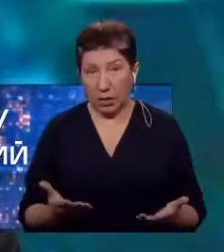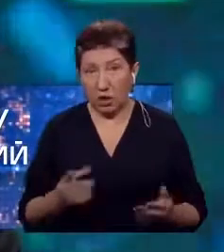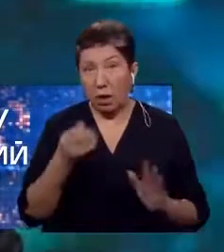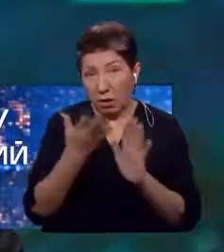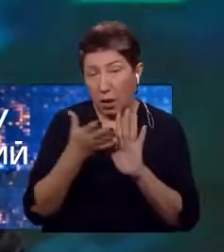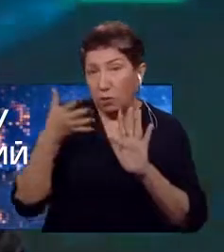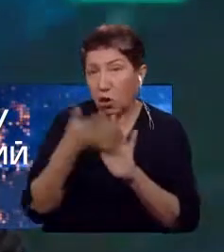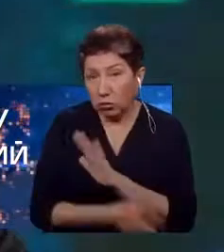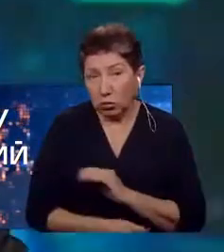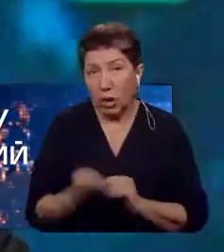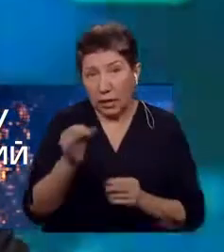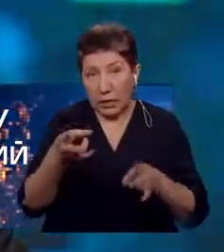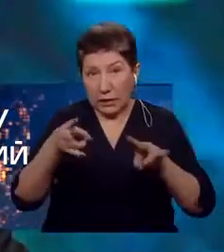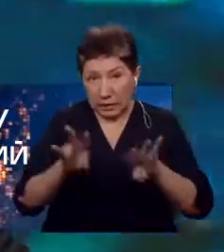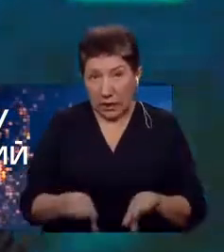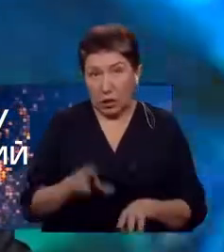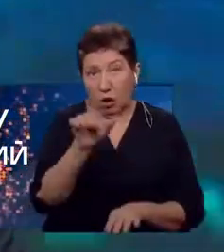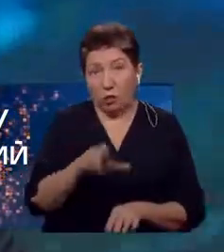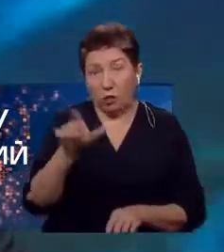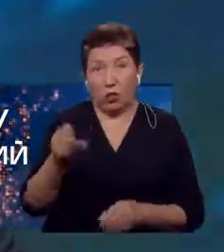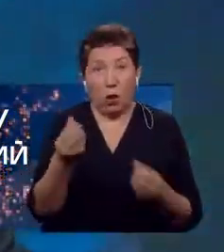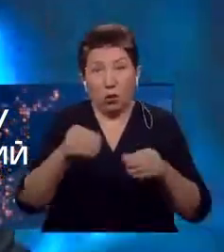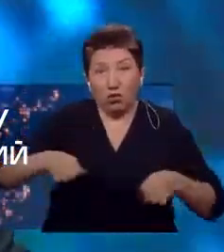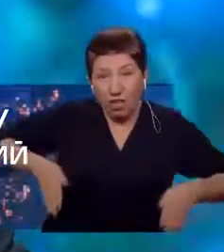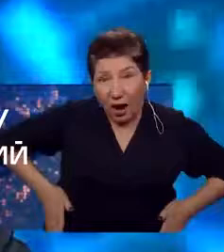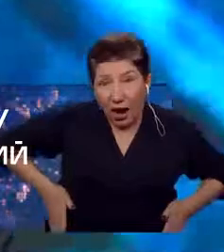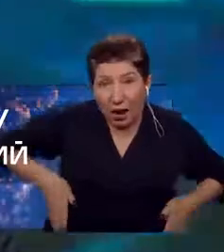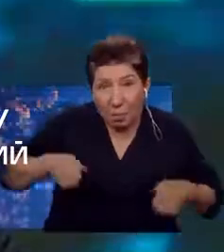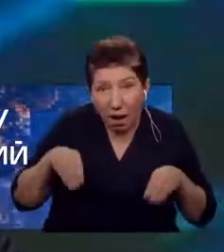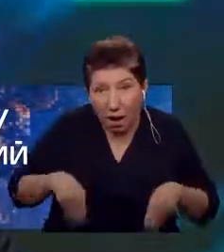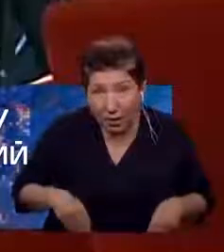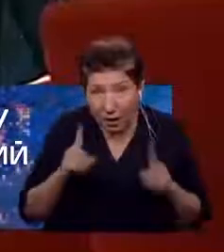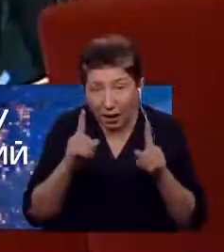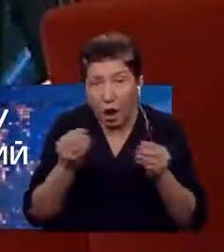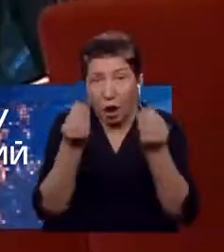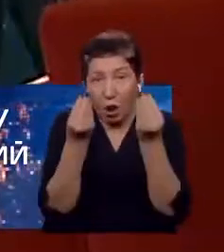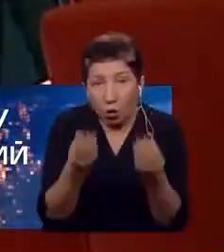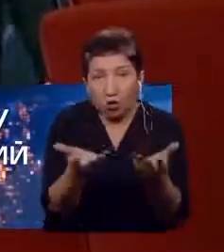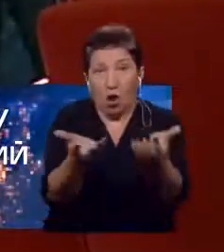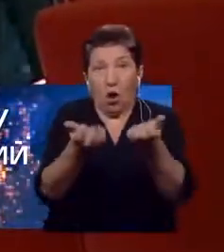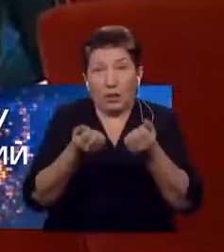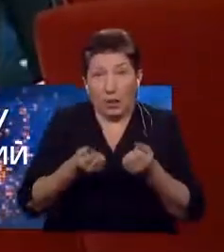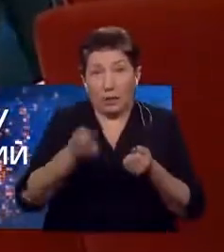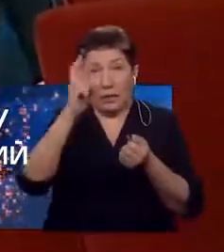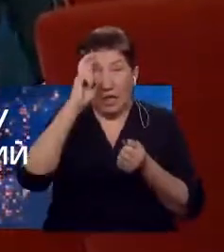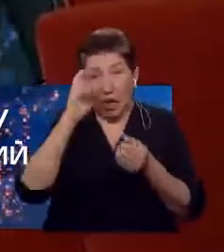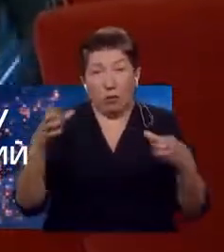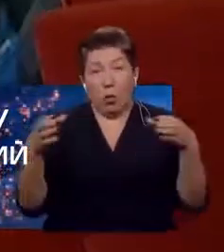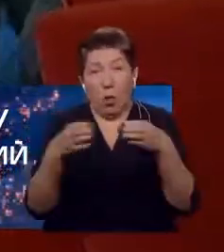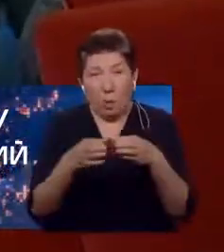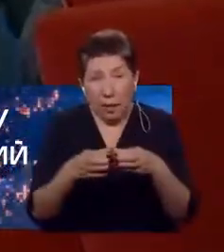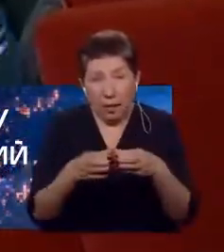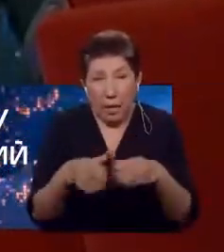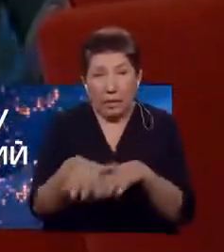прозорою, і вона залишає в людей гроші в їх карманах. Гроші, отримані державною компанією